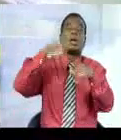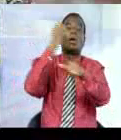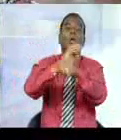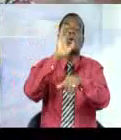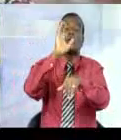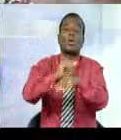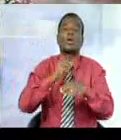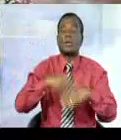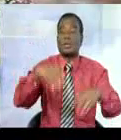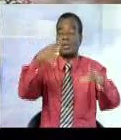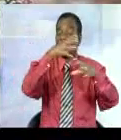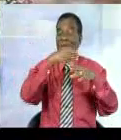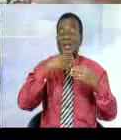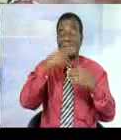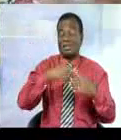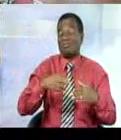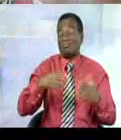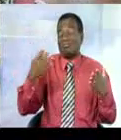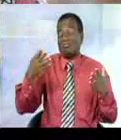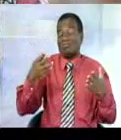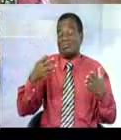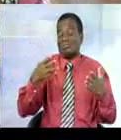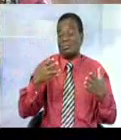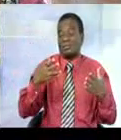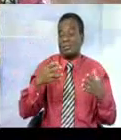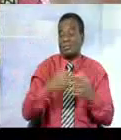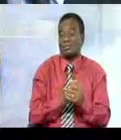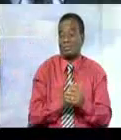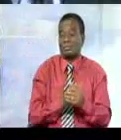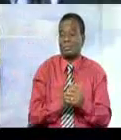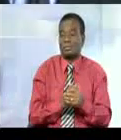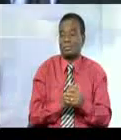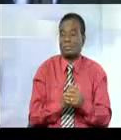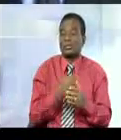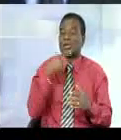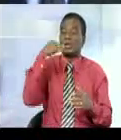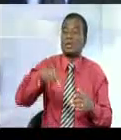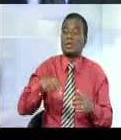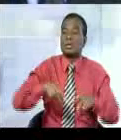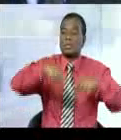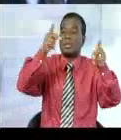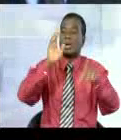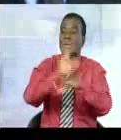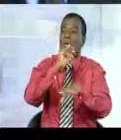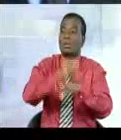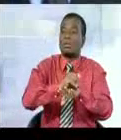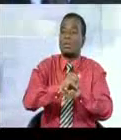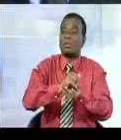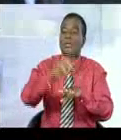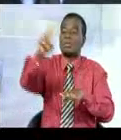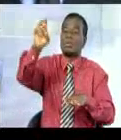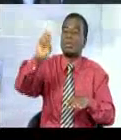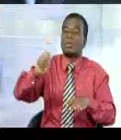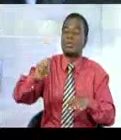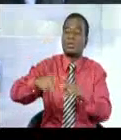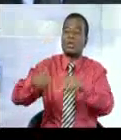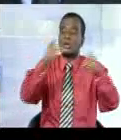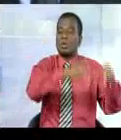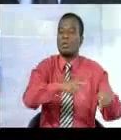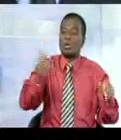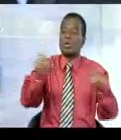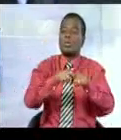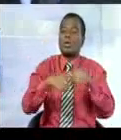de redorer son blason au niveau des arts et du spectacle. Il y a le fait que ça permet à la Côte d'Ivoire de se positionner comme